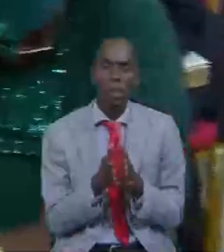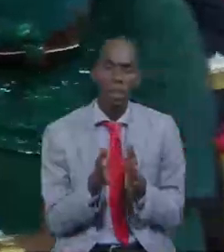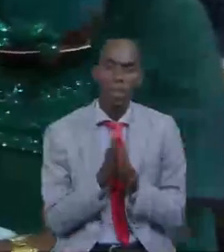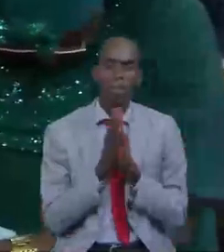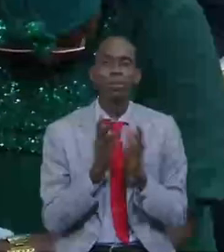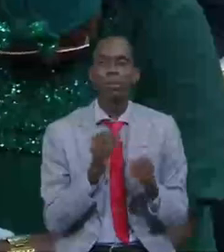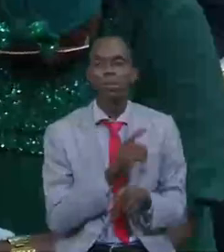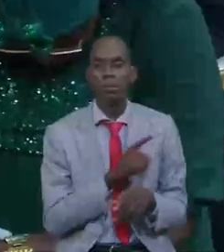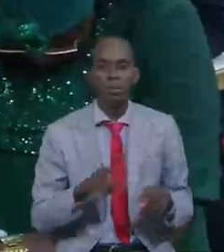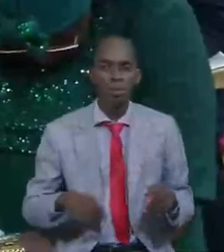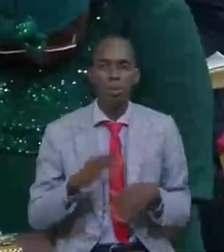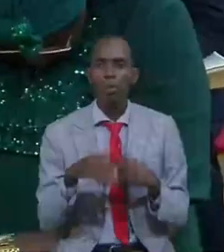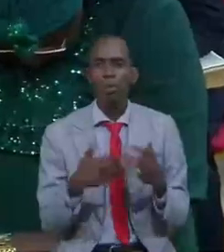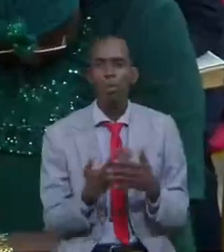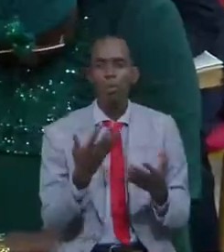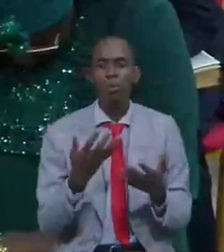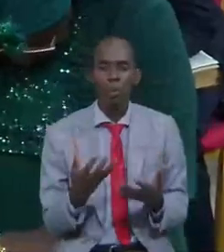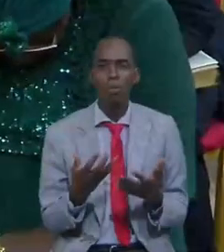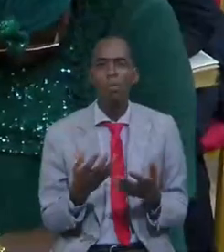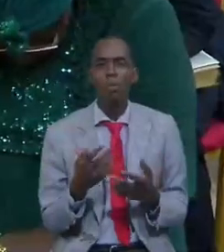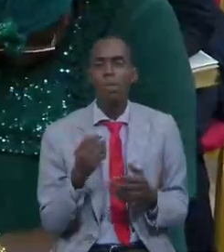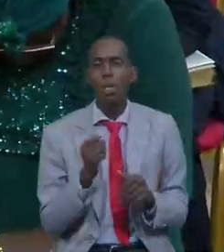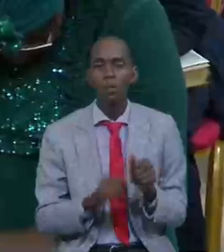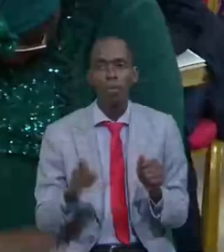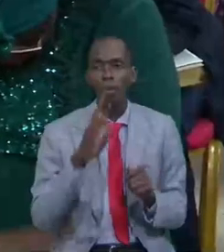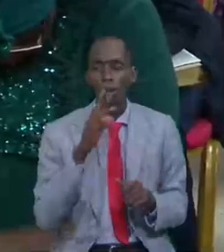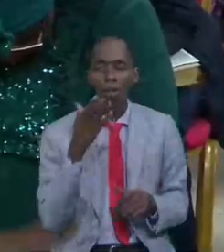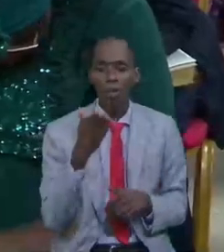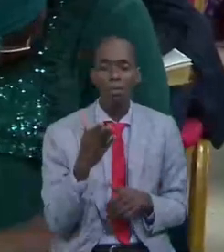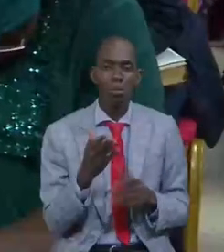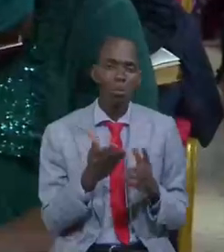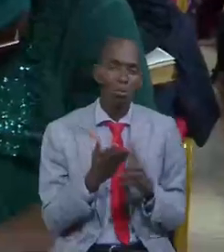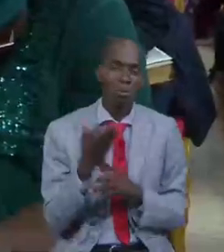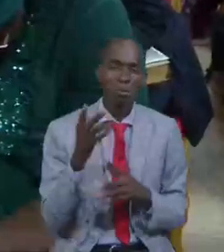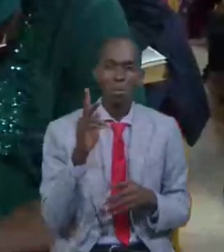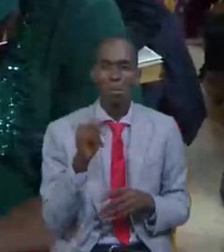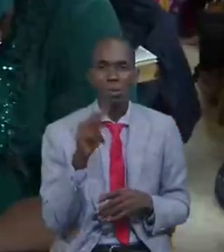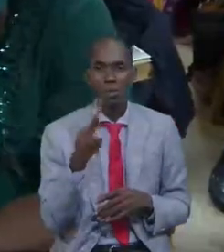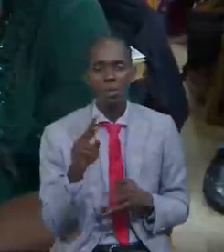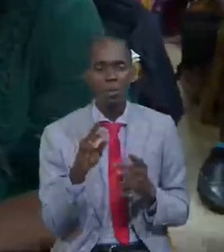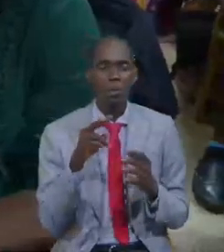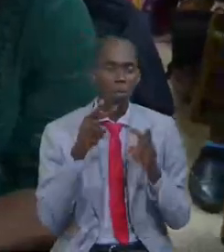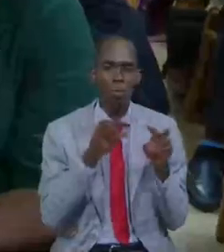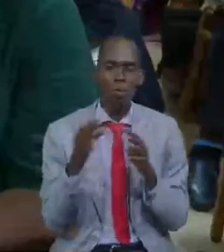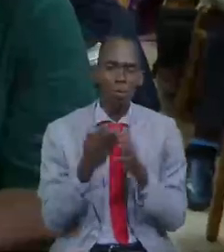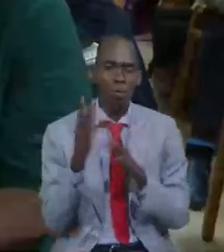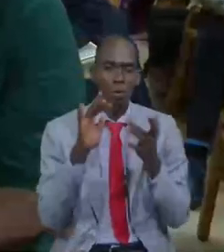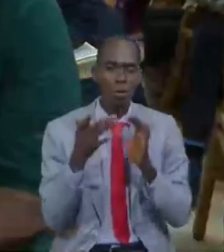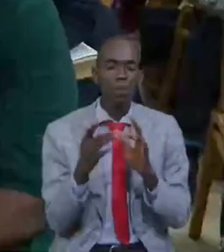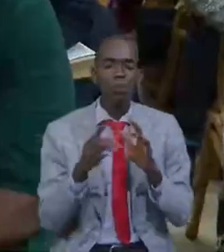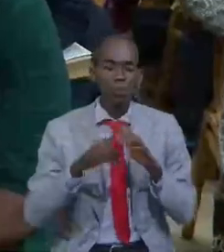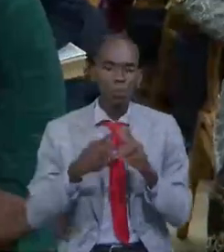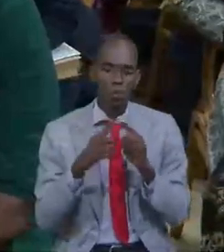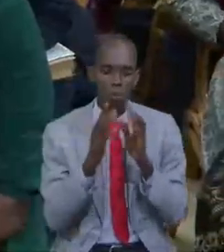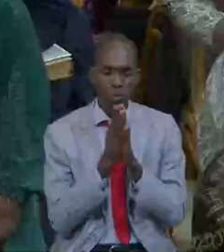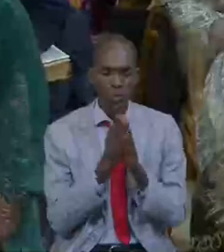Que vous soyez physiquement quelque part ou bien en ligne, soyez en esprit de prière et espérez vos miracles. Qu'est-ce que vous voulez de la part